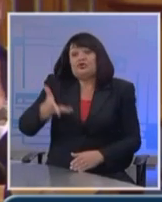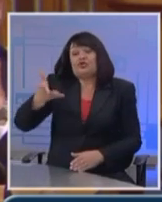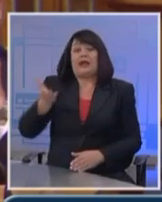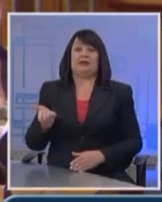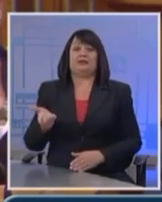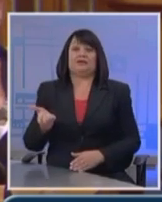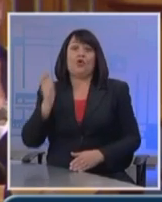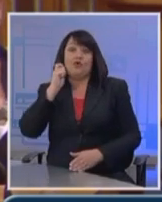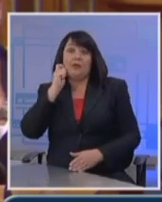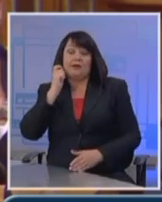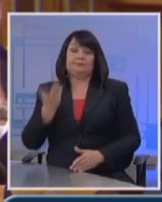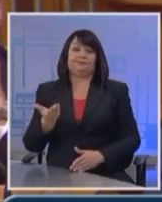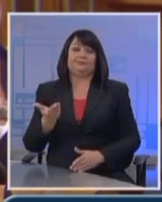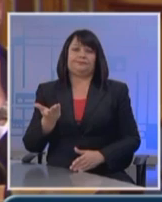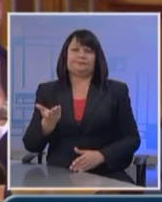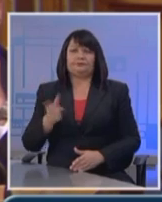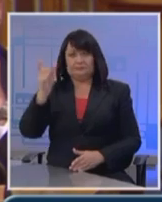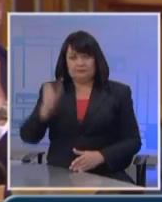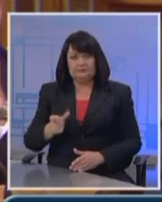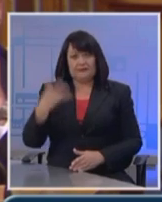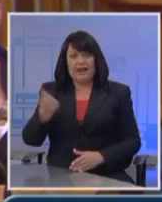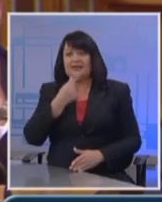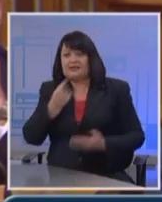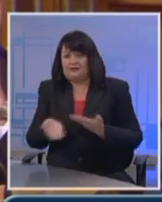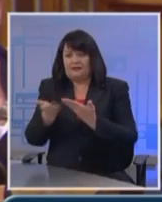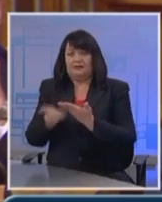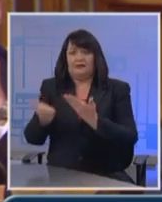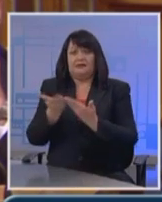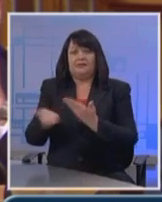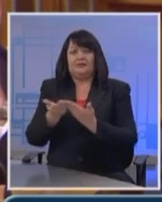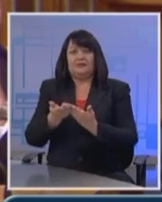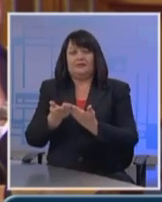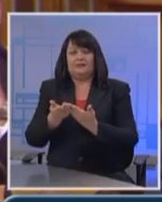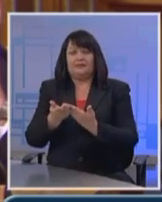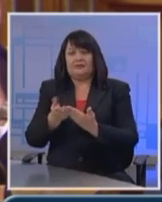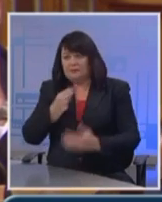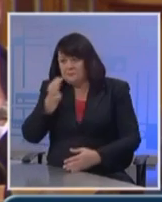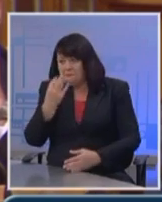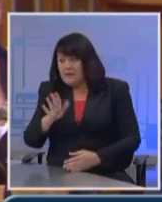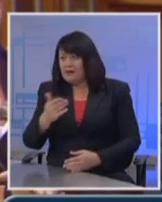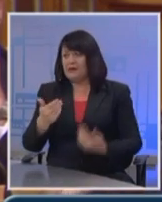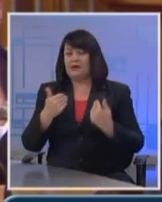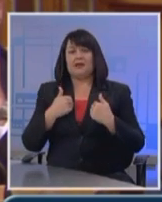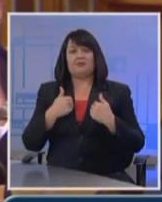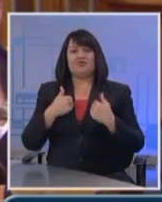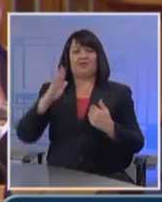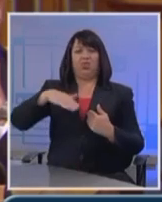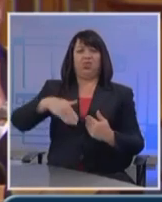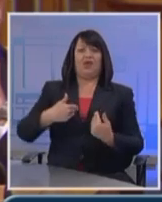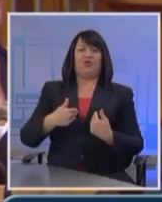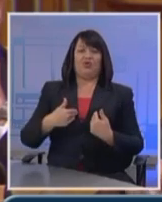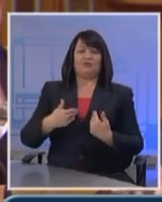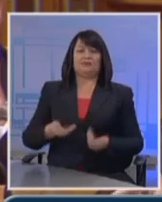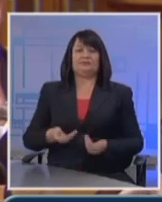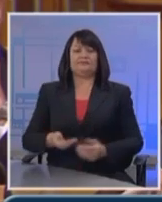και το γεγονός ότι είχατε μια σειρά από διευκολύνσεις, στις οποίες εγώ αναφέρθηκα και μιλήσατε ότι εγώ κατέβασα το επίπεδο